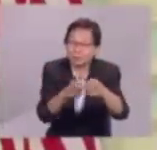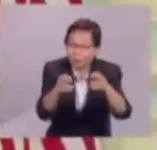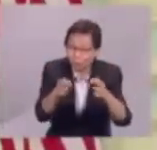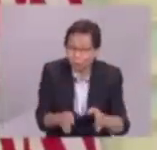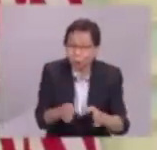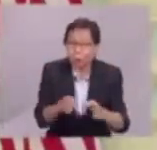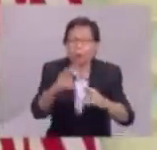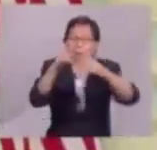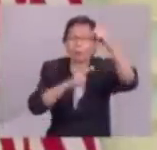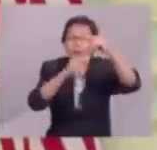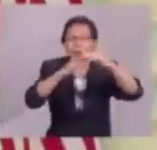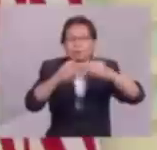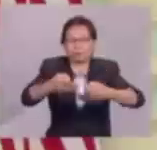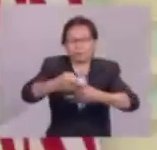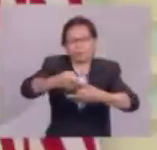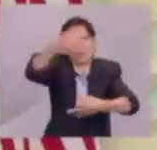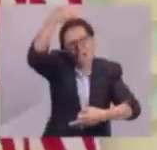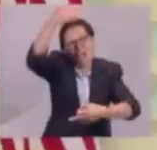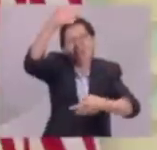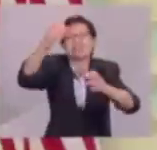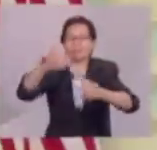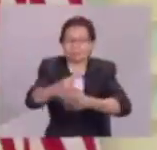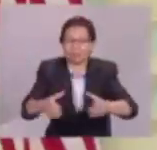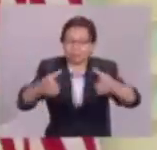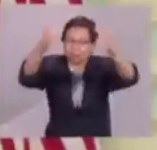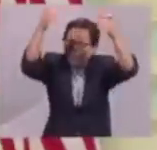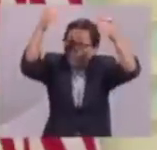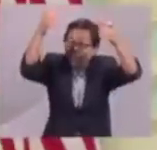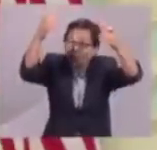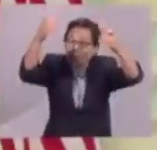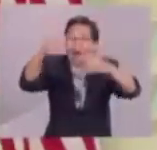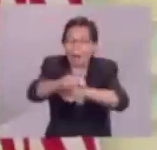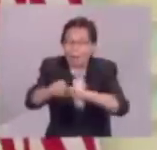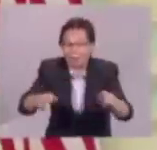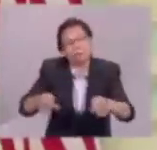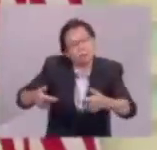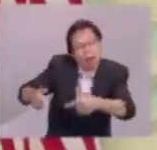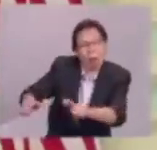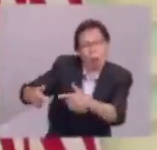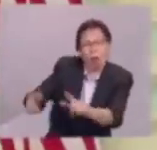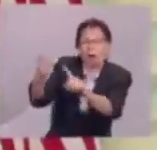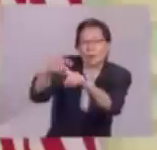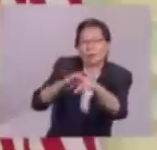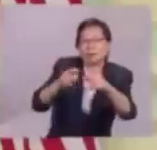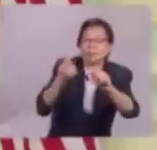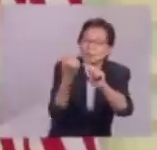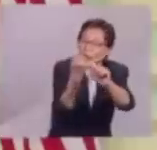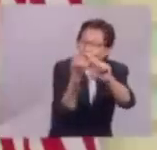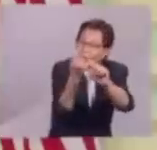bangunan-bangunan bertingkat ini, mereka perlu memberikan kebenaran kepada kontraktor